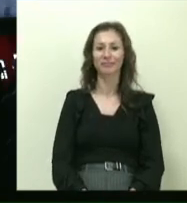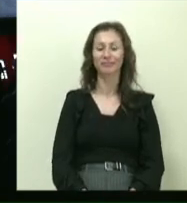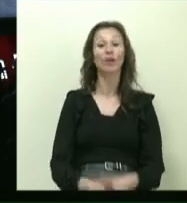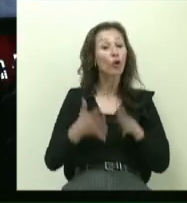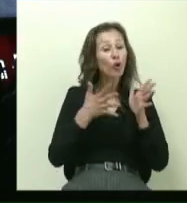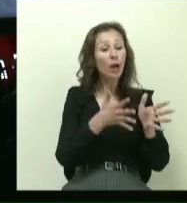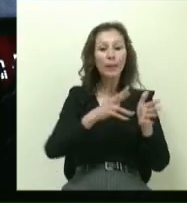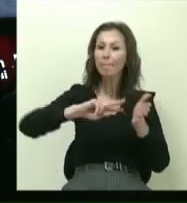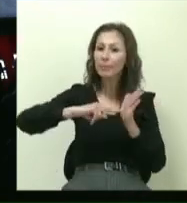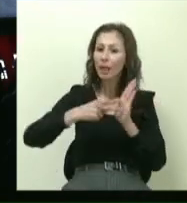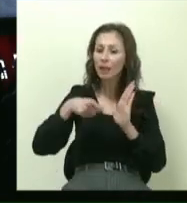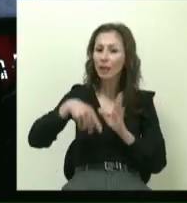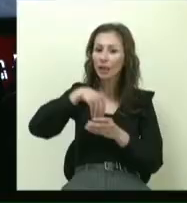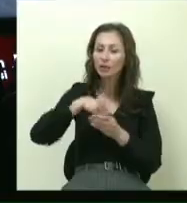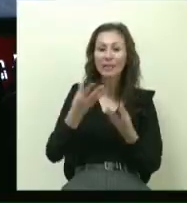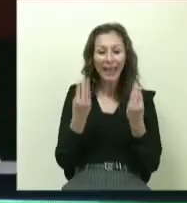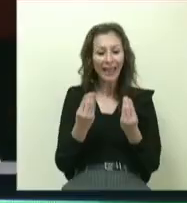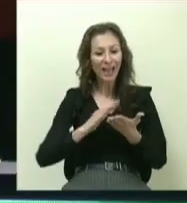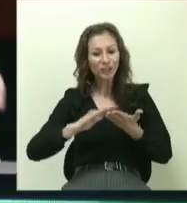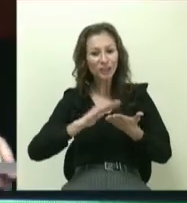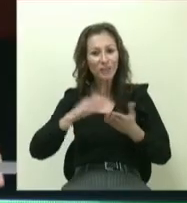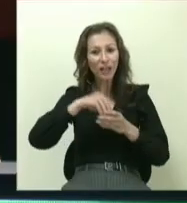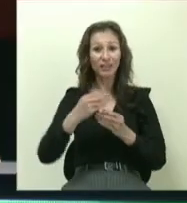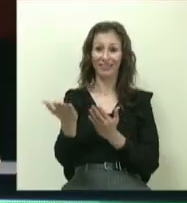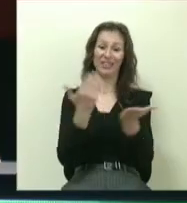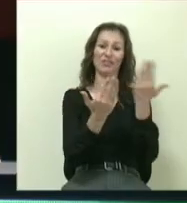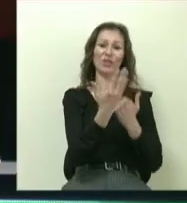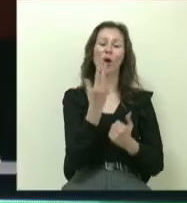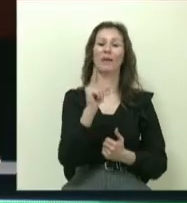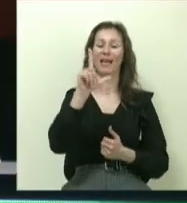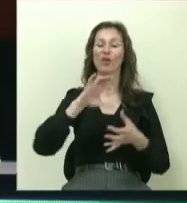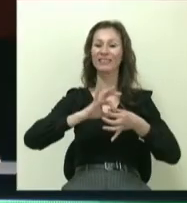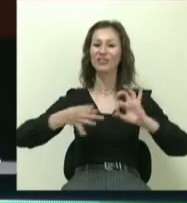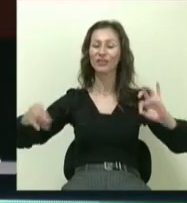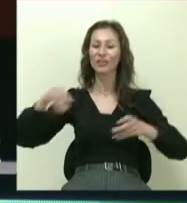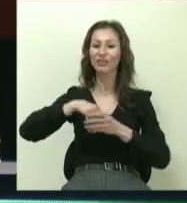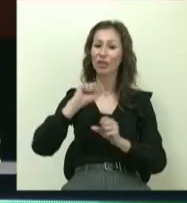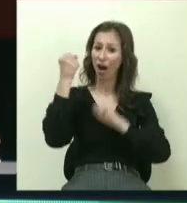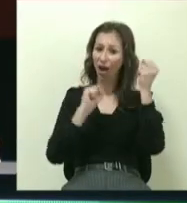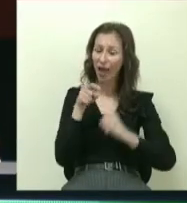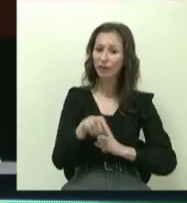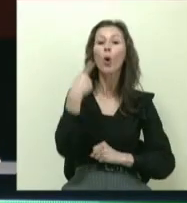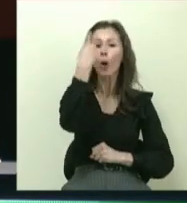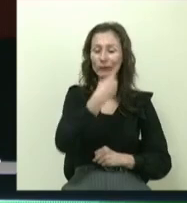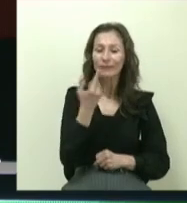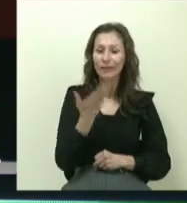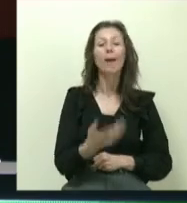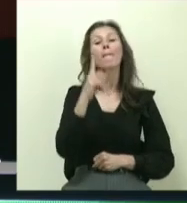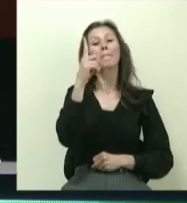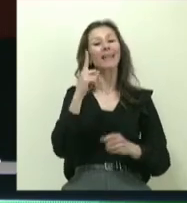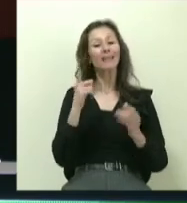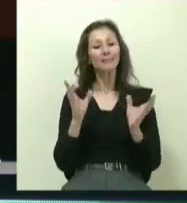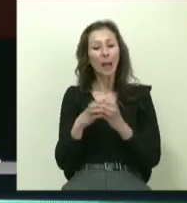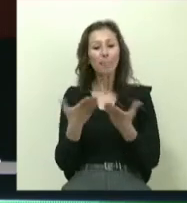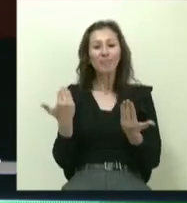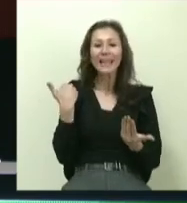üretim tekniklerindeki iyileştirmeleri de teşvik edebiliyor bu zincirler üzerindeki hareket Dolayısıyla birtakım yeni